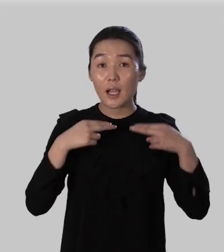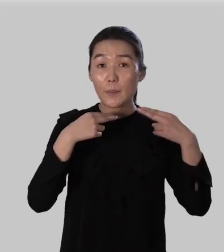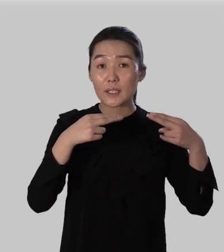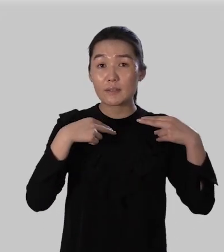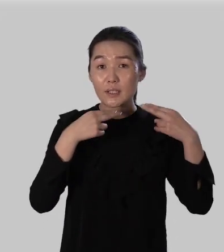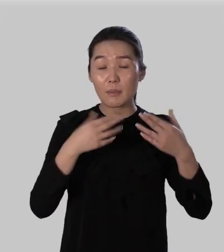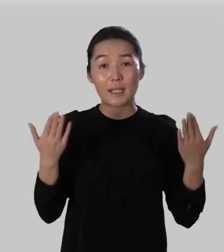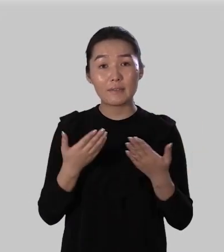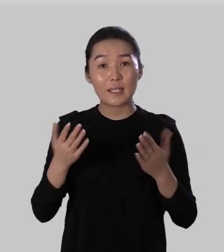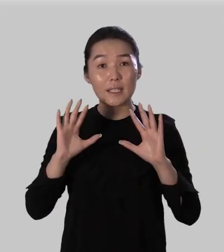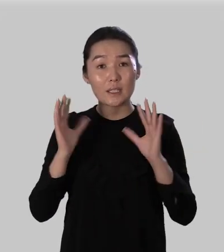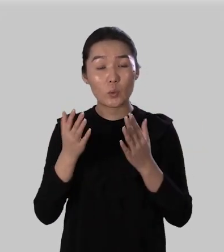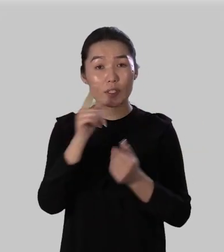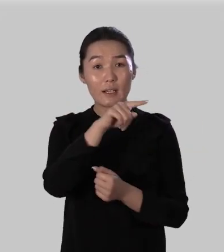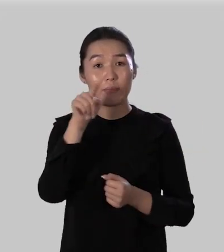об